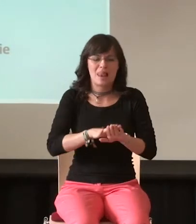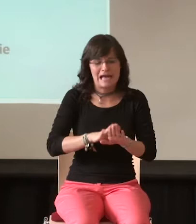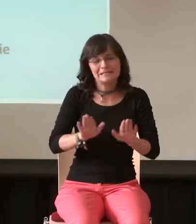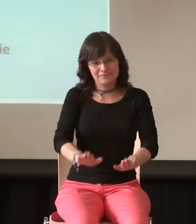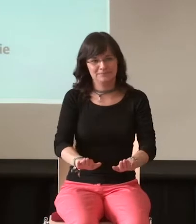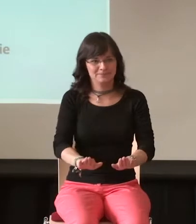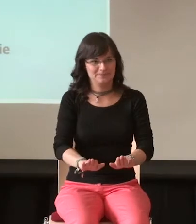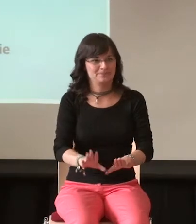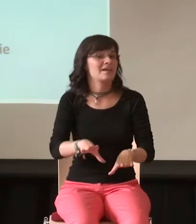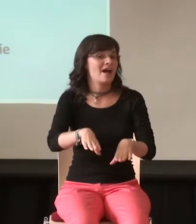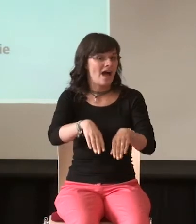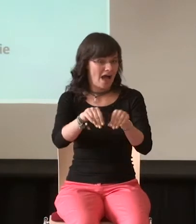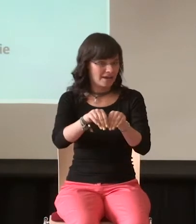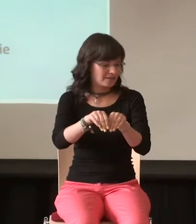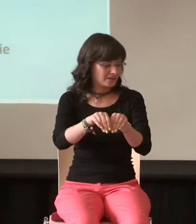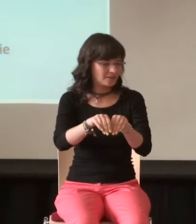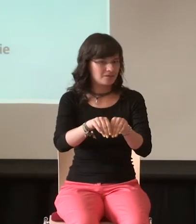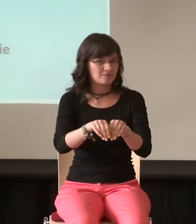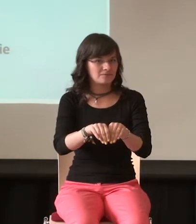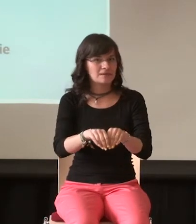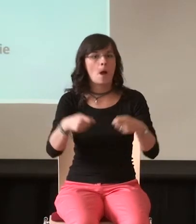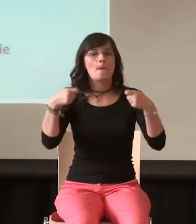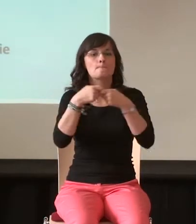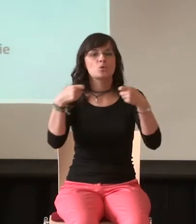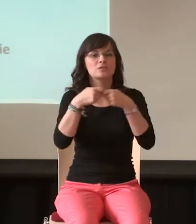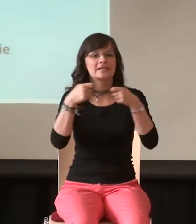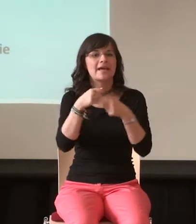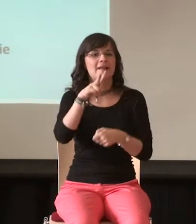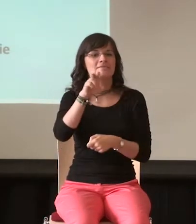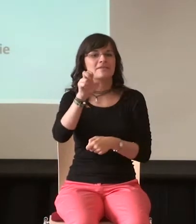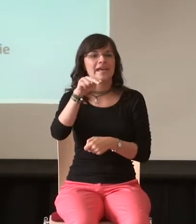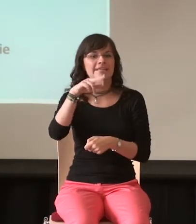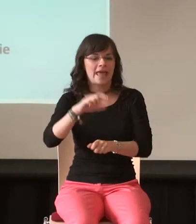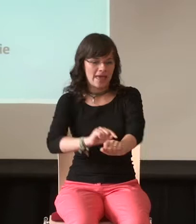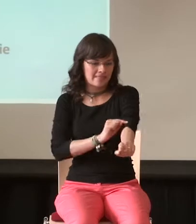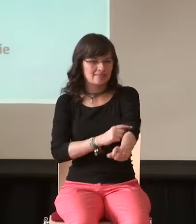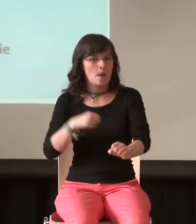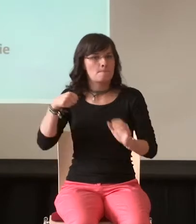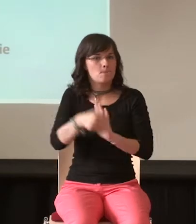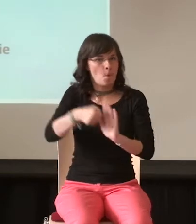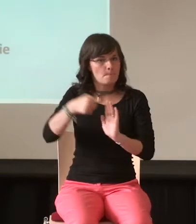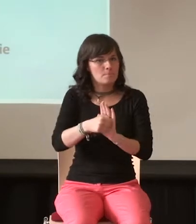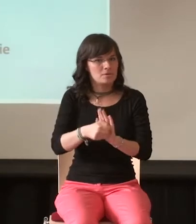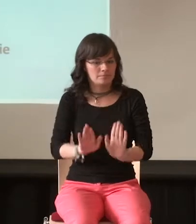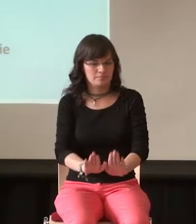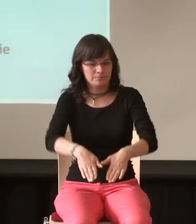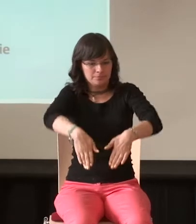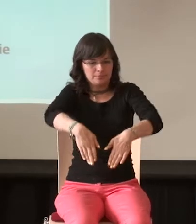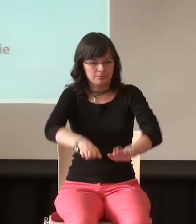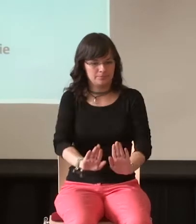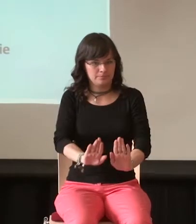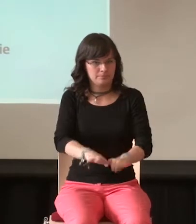beginnen mit der sogenannten Muskelvenenpumpe, das heißt, Zehenspitzen und Fersen kräftig